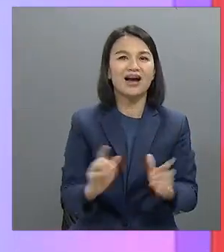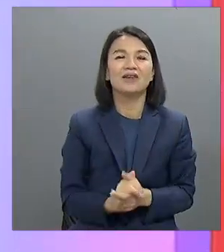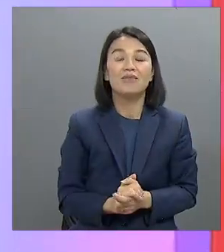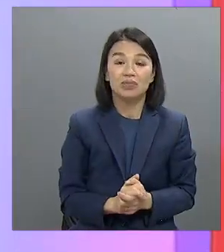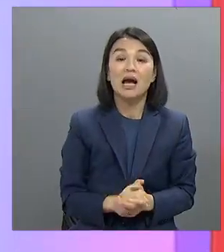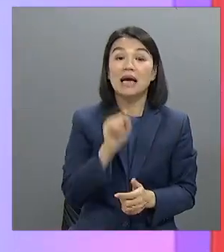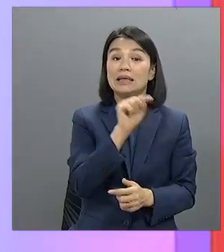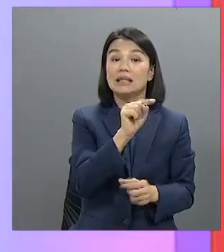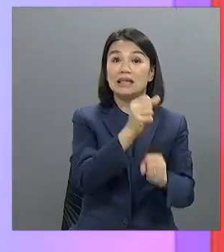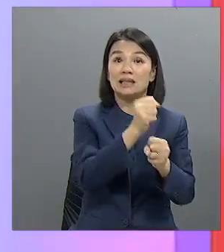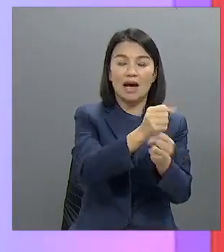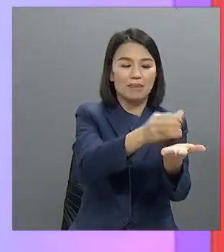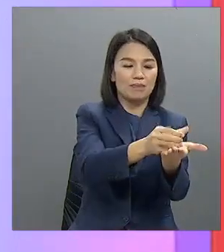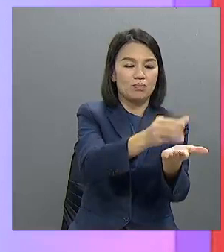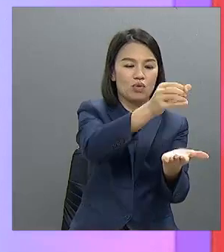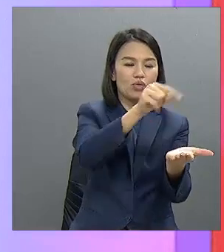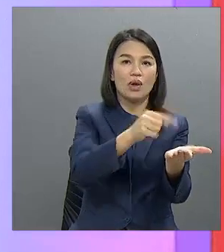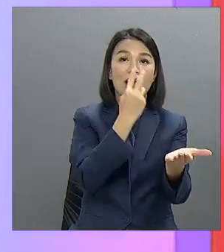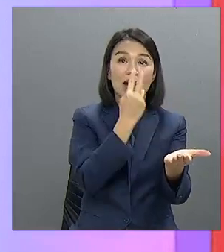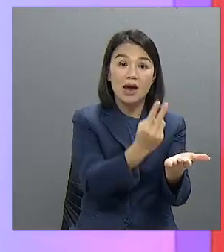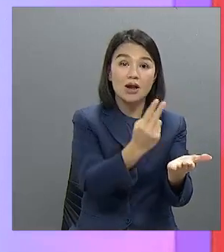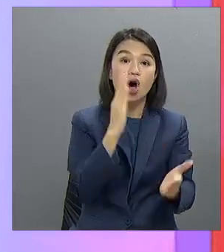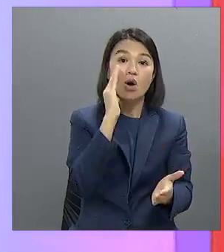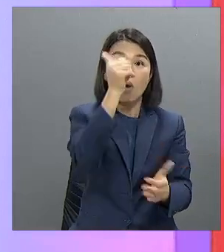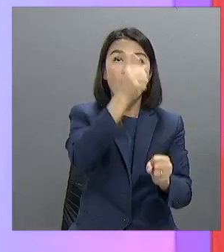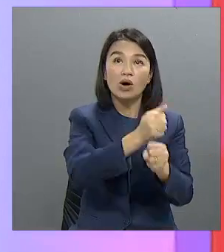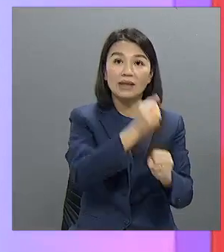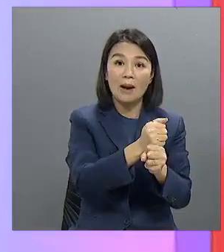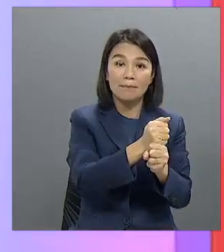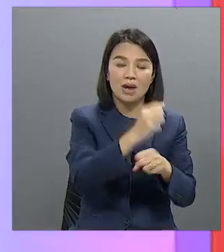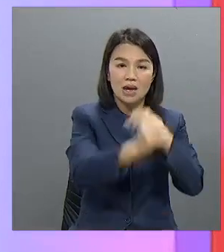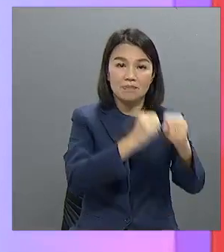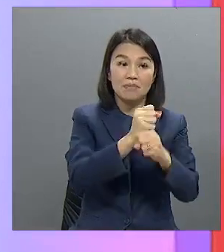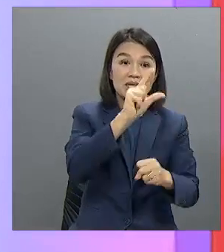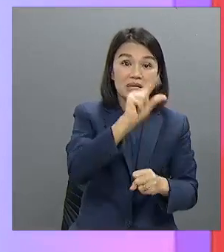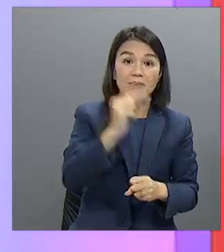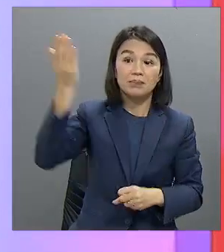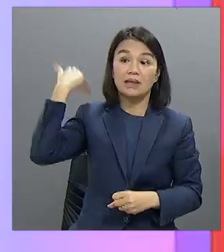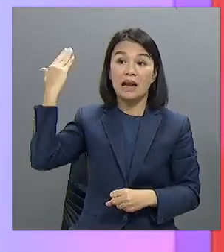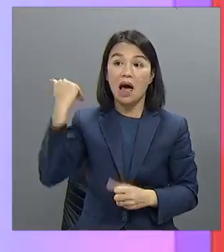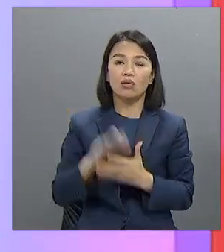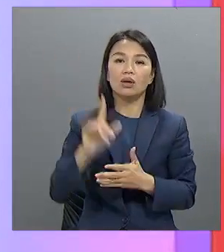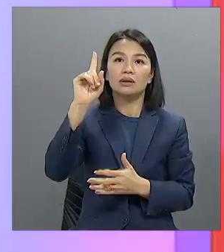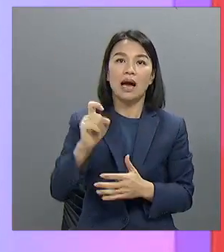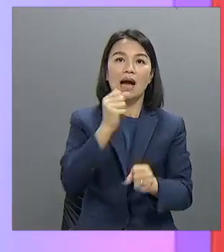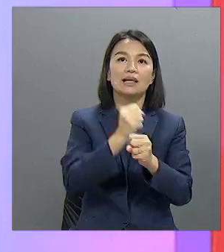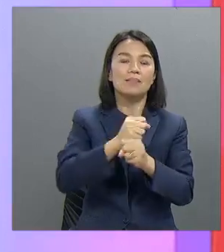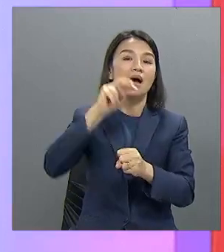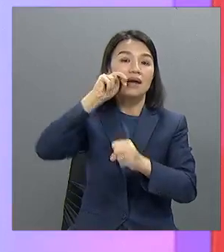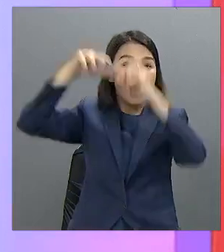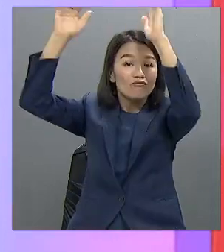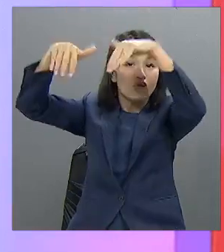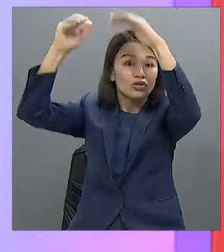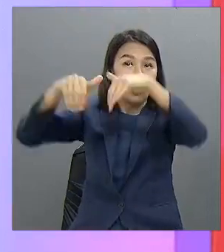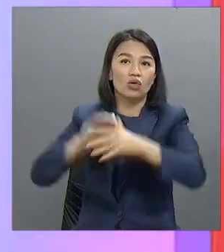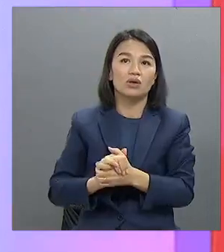ผมมีอยู่ขวดหนึ่งคุณพ่อทำไว้ตั้งแต่ก่อนเสียชีวิตไปเมื่อ20ปีที่แล้วคุณพ่อดองด้วยน้ำฝนนะครับคือตอนนั้นเนี่ยน้ำฝนมันน่า